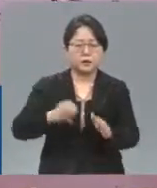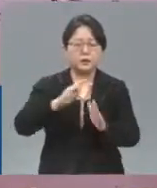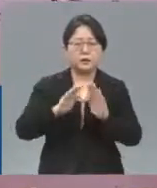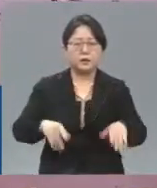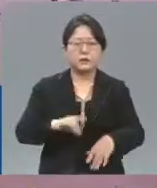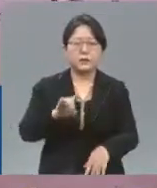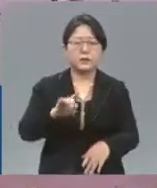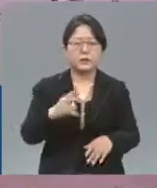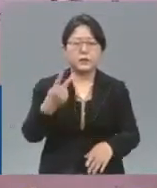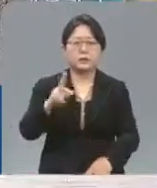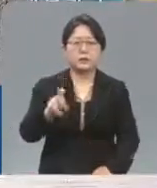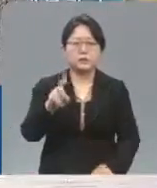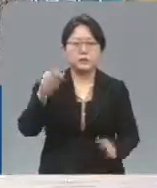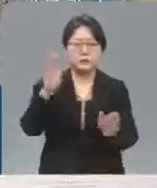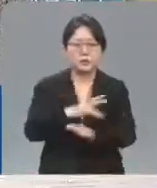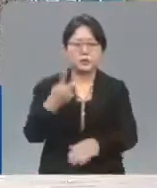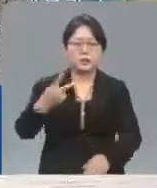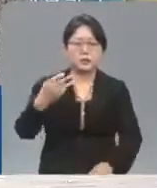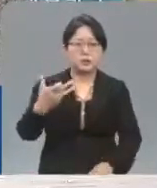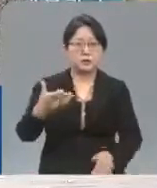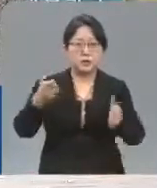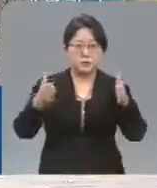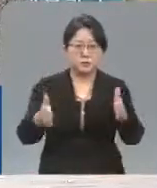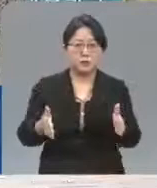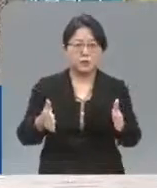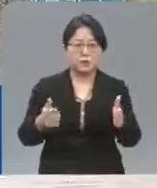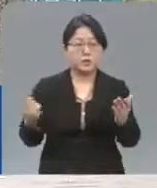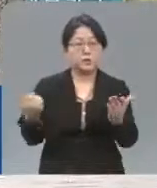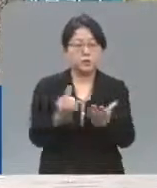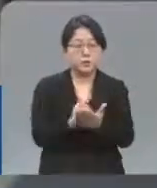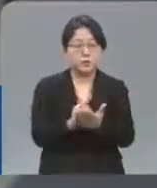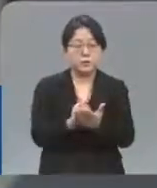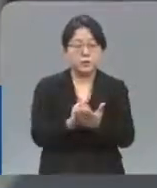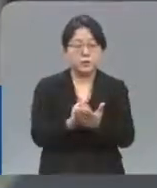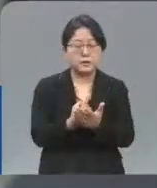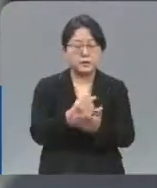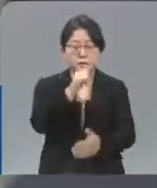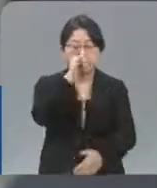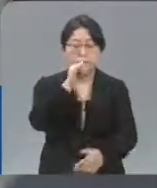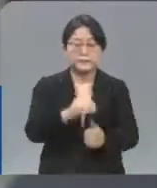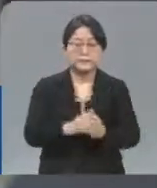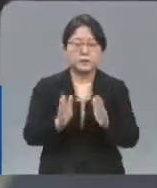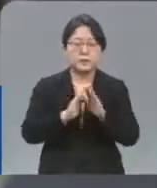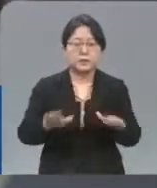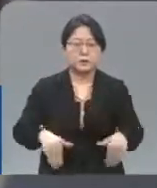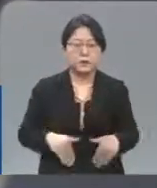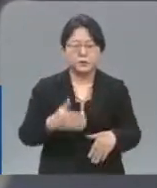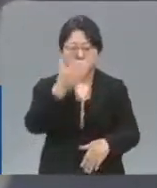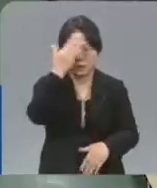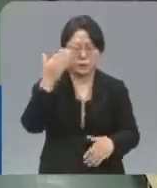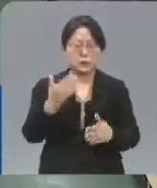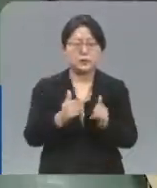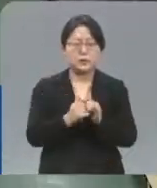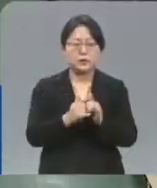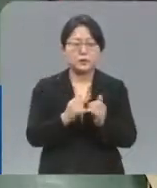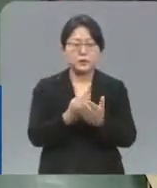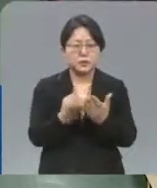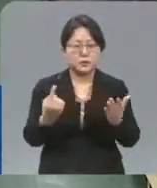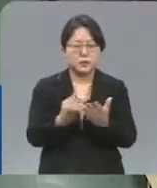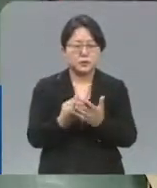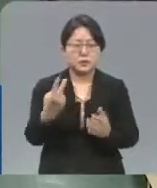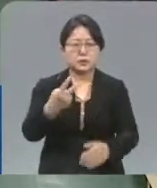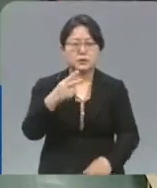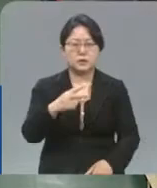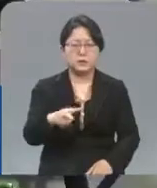유일하게 2011년부터 2018년까지 순유입이 나타났습니다. 전남의 청년 인구 유출은